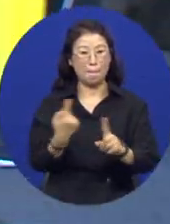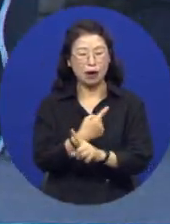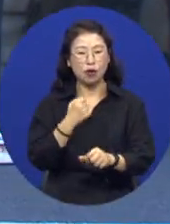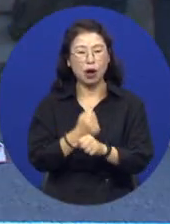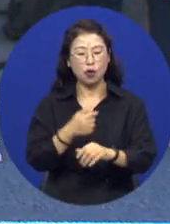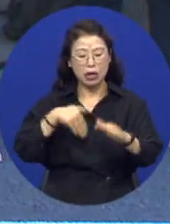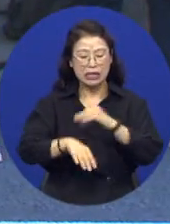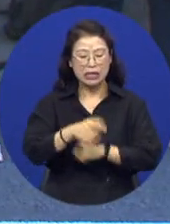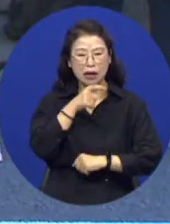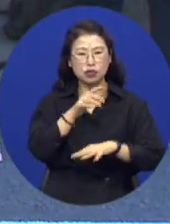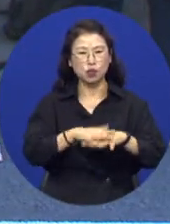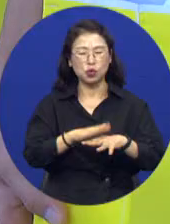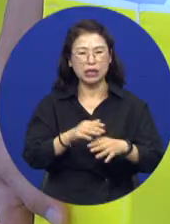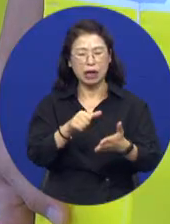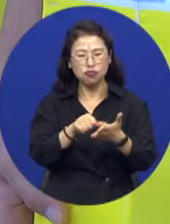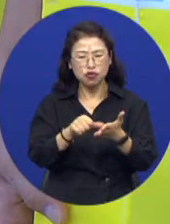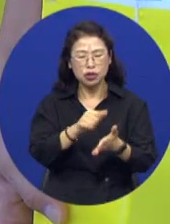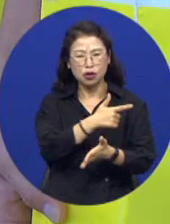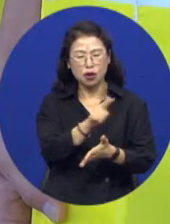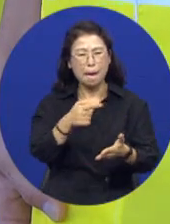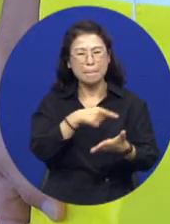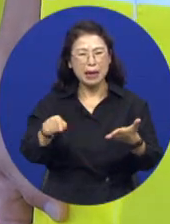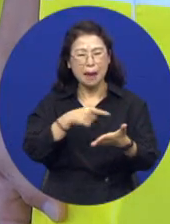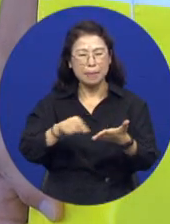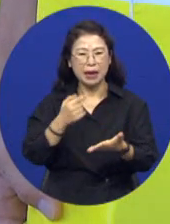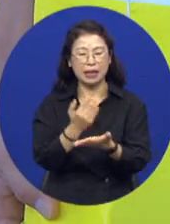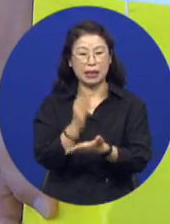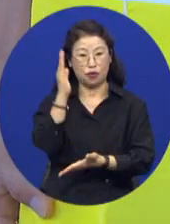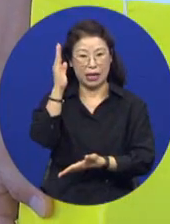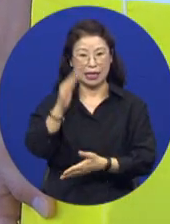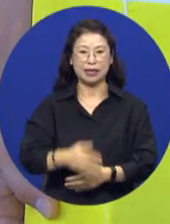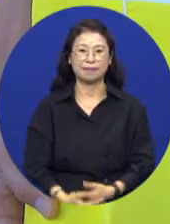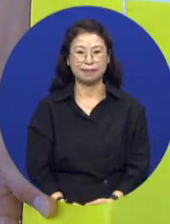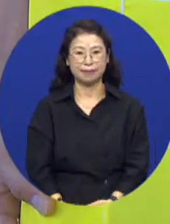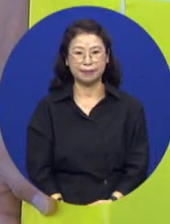만들고 지하수와 농작물 등에도 영향을 미칠 수 있다고 주장했습니다.